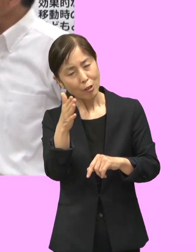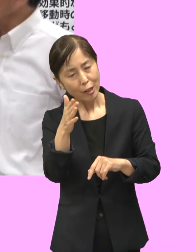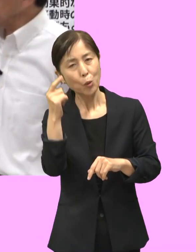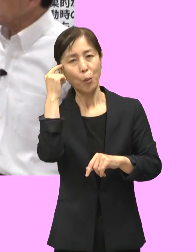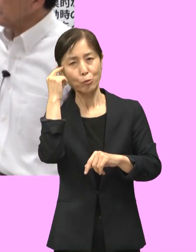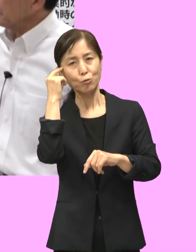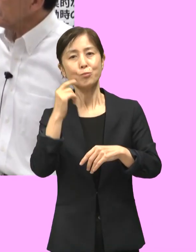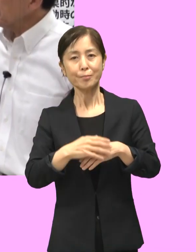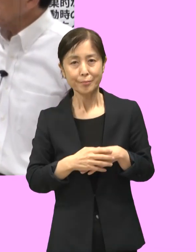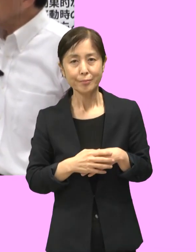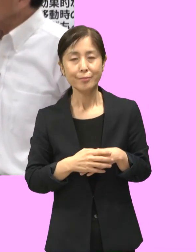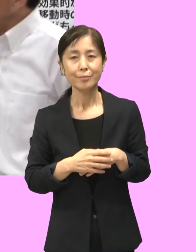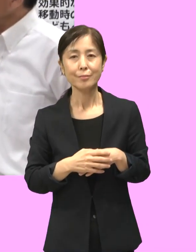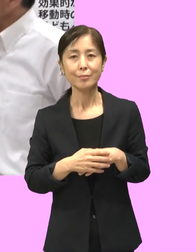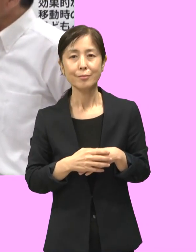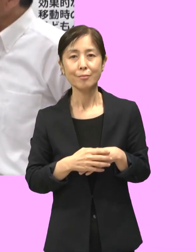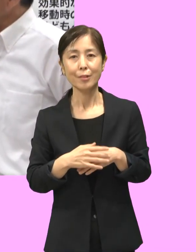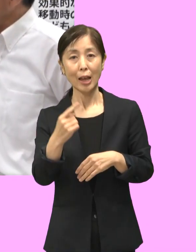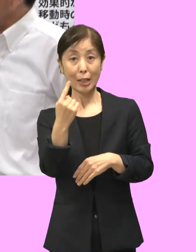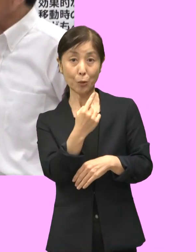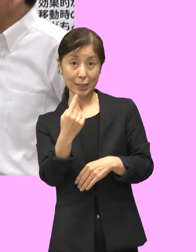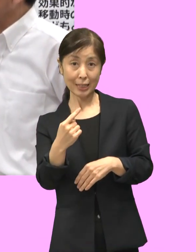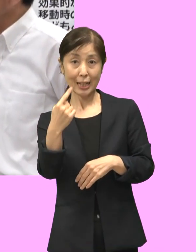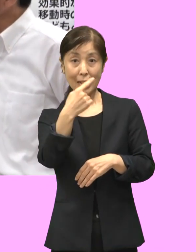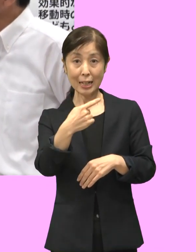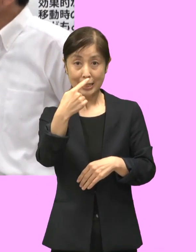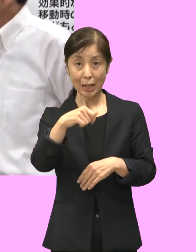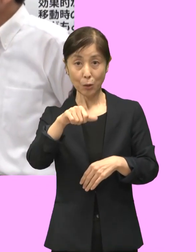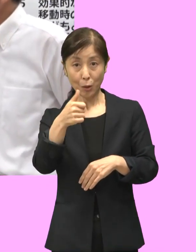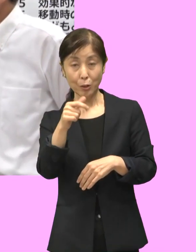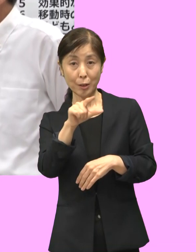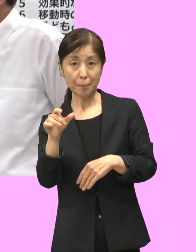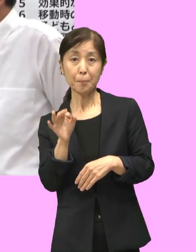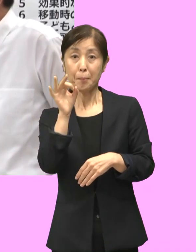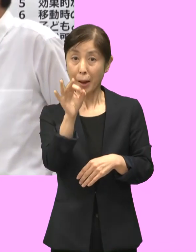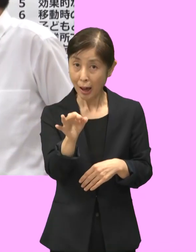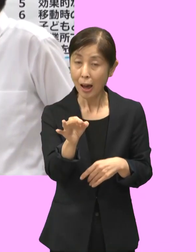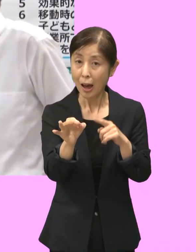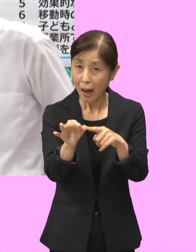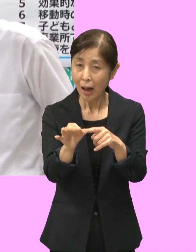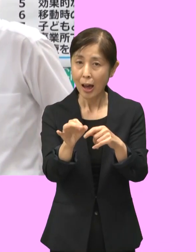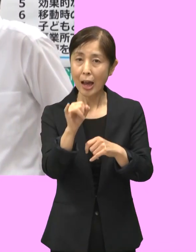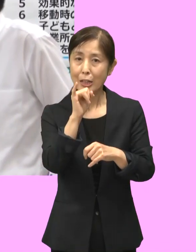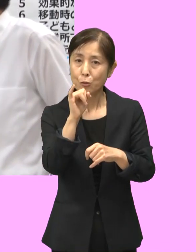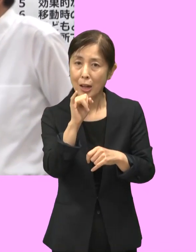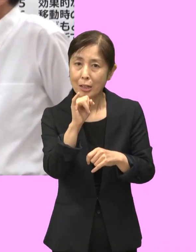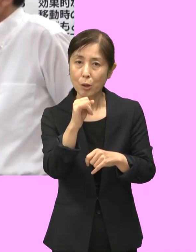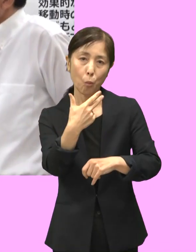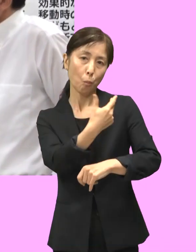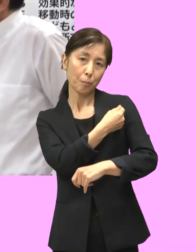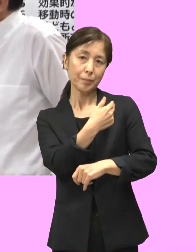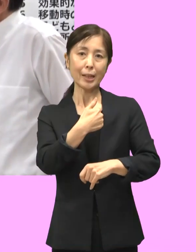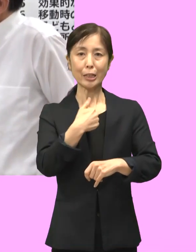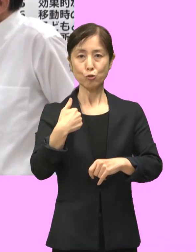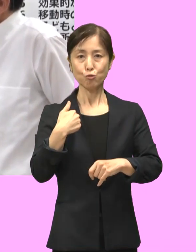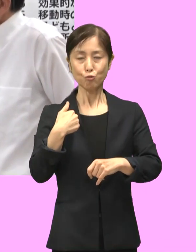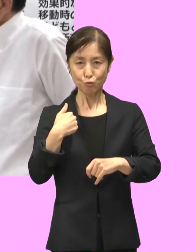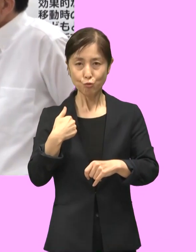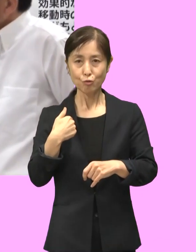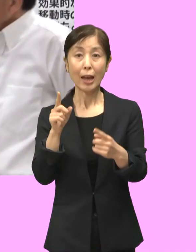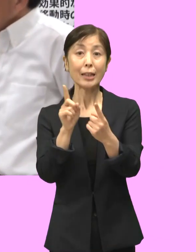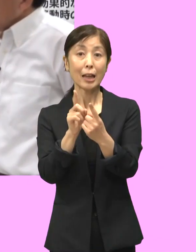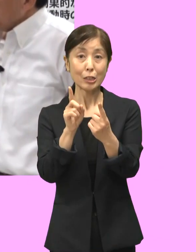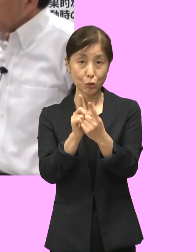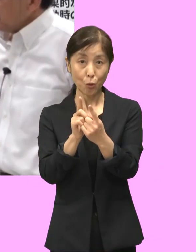でお一人1500円ぐらい出せばですね、インフルエンザのワクチンが打てるということでありまして、まあ、対象